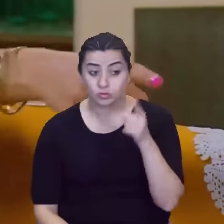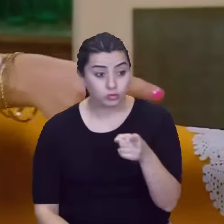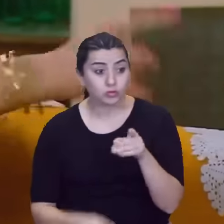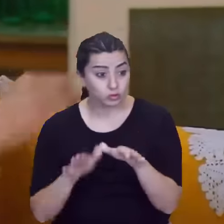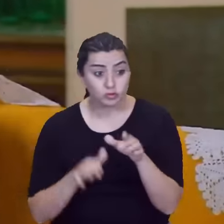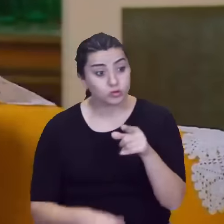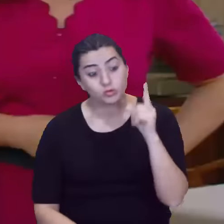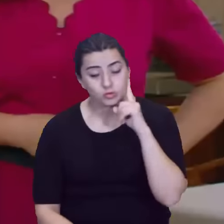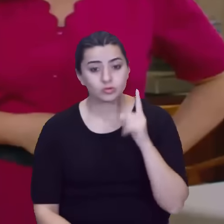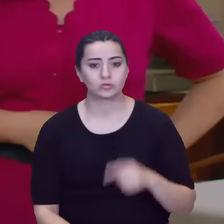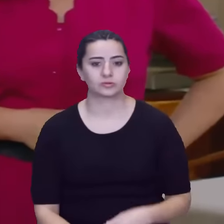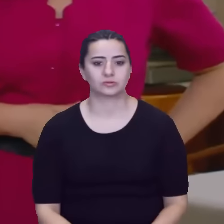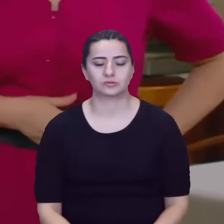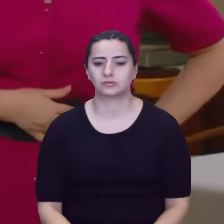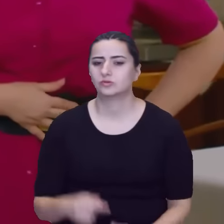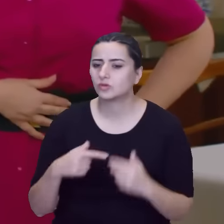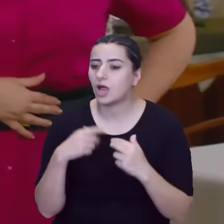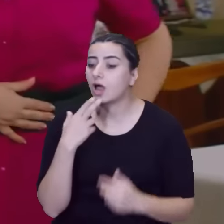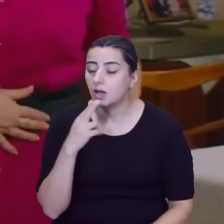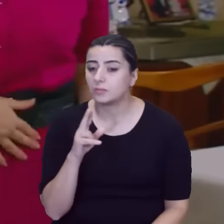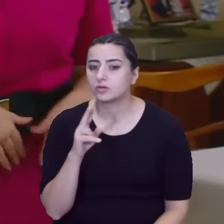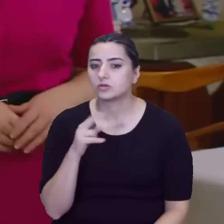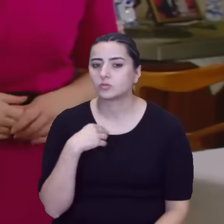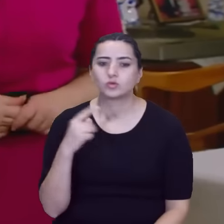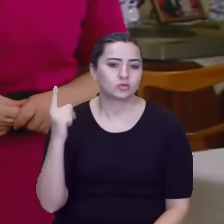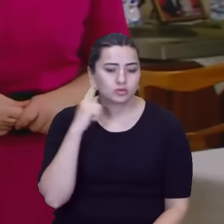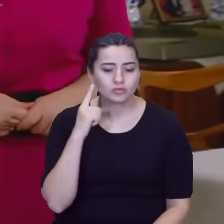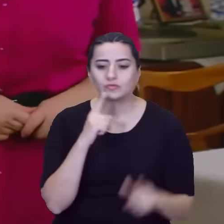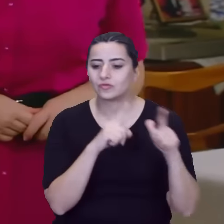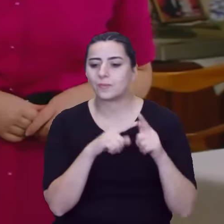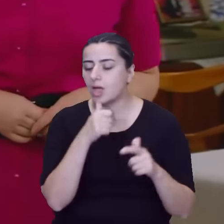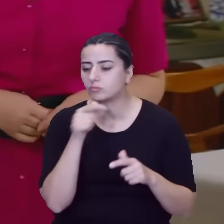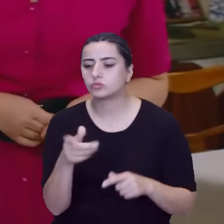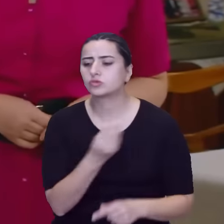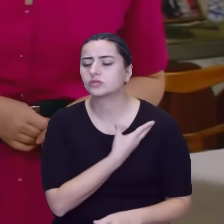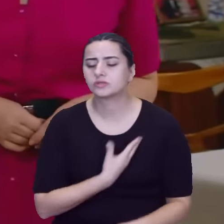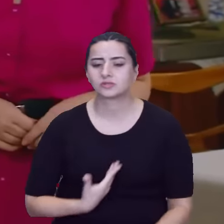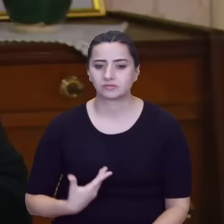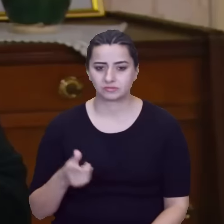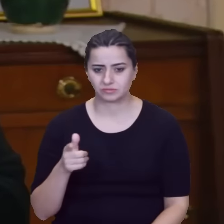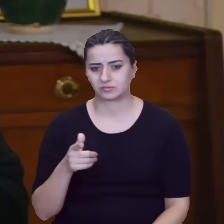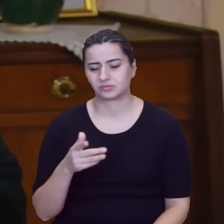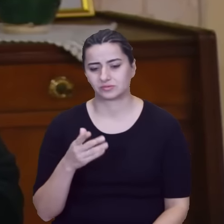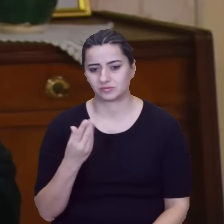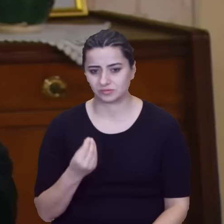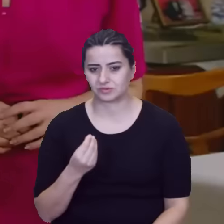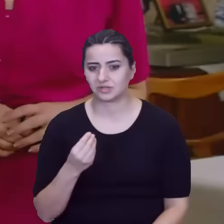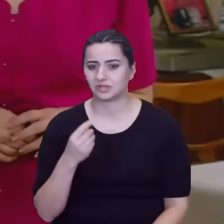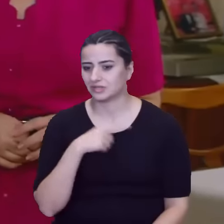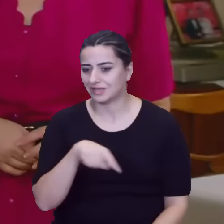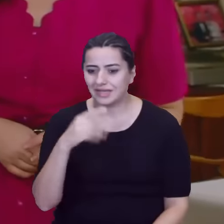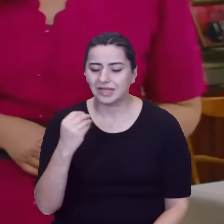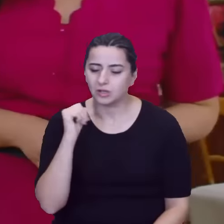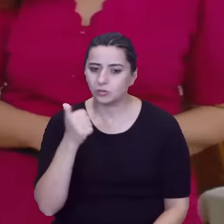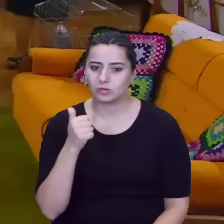Duy. Kuşu duy. Ya Rukiye abla, zaten duydum ben ya. Fehmi abi bayılıyormuş bu papağana. Çok seviyormuş ya. Vallahi hadi. Size o zaman